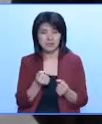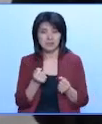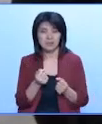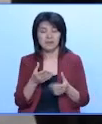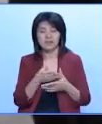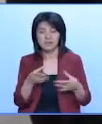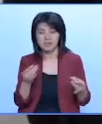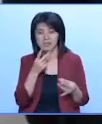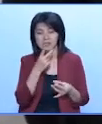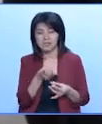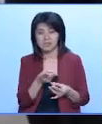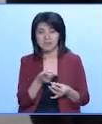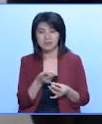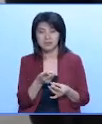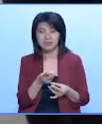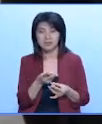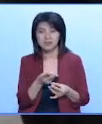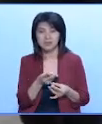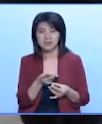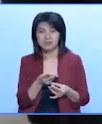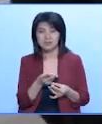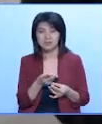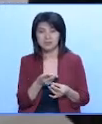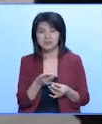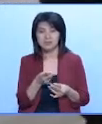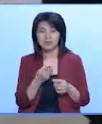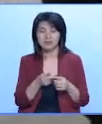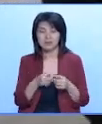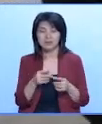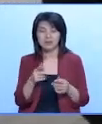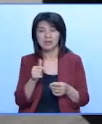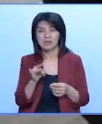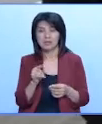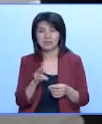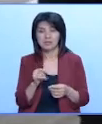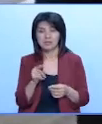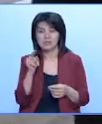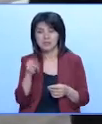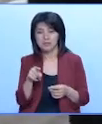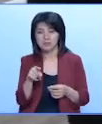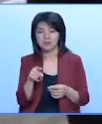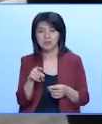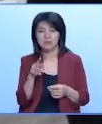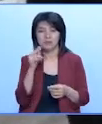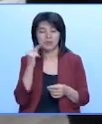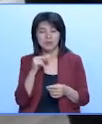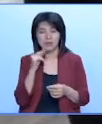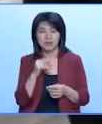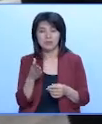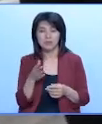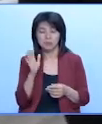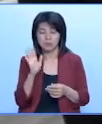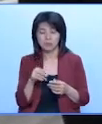весеннего осмотра, все-таки в рамках выставить требования в рамках гарантийного обслуживания и сказать, вот там у вас по качеству пусть